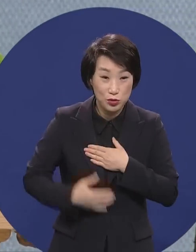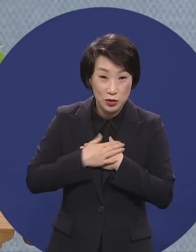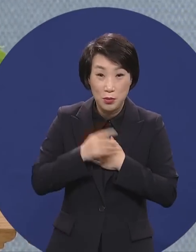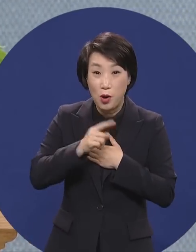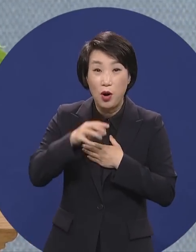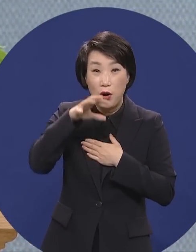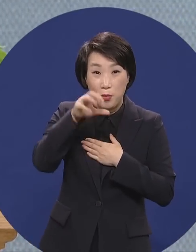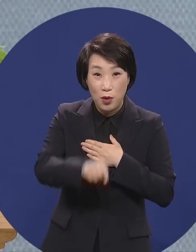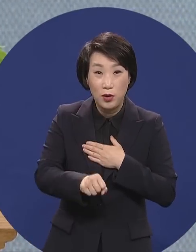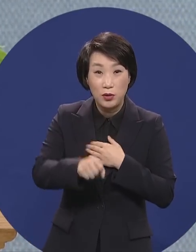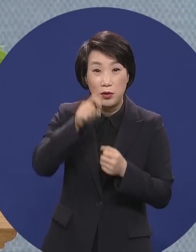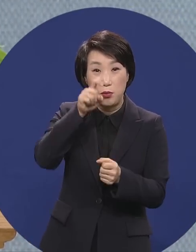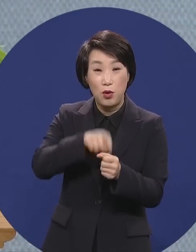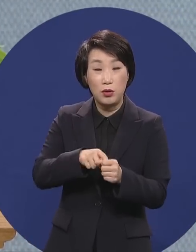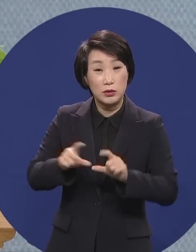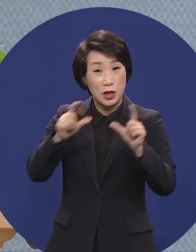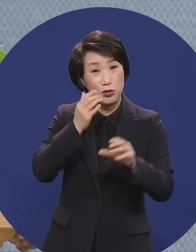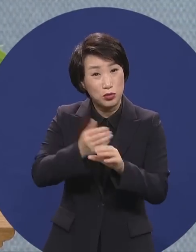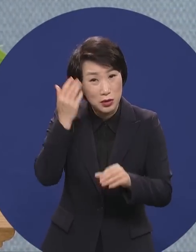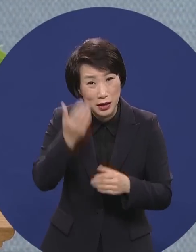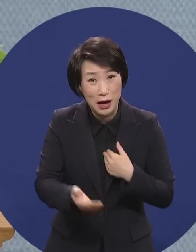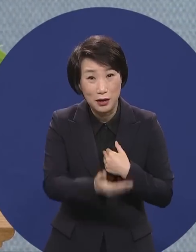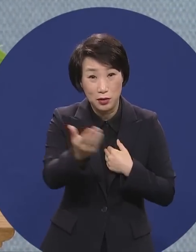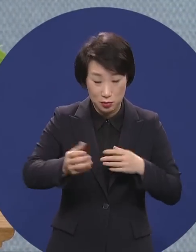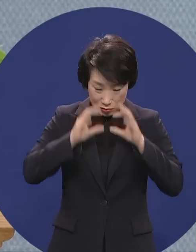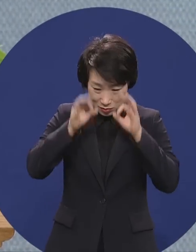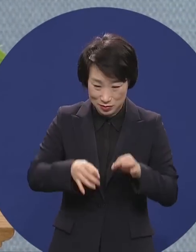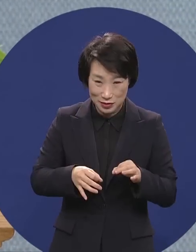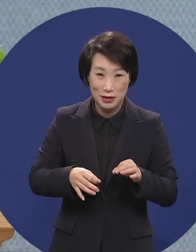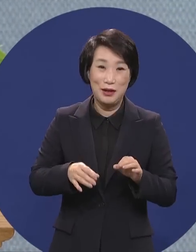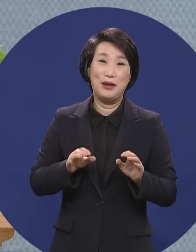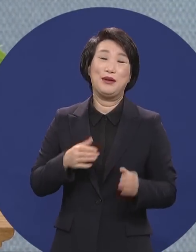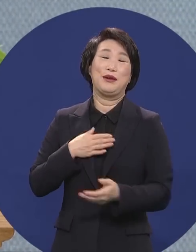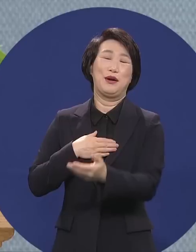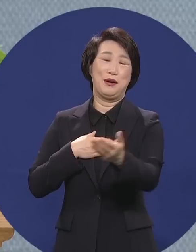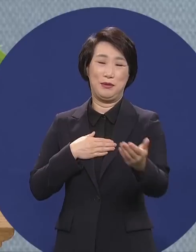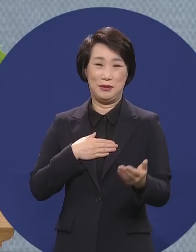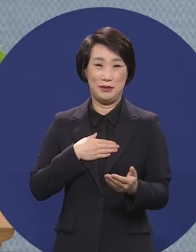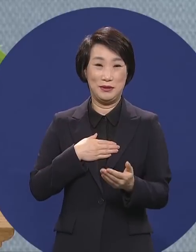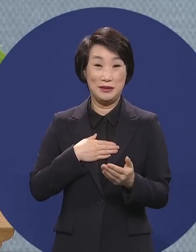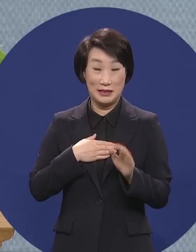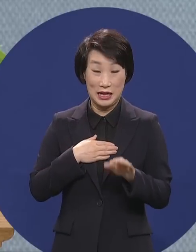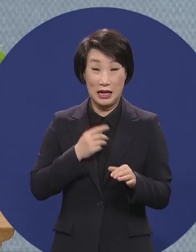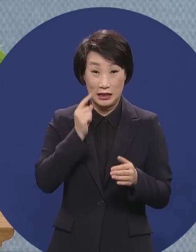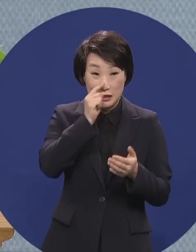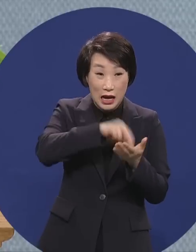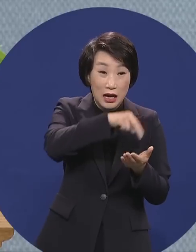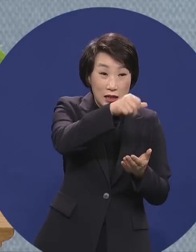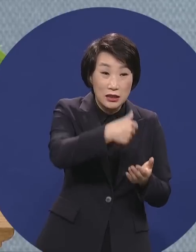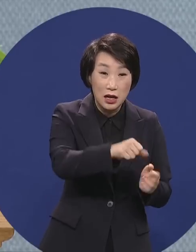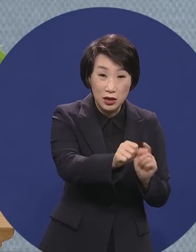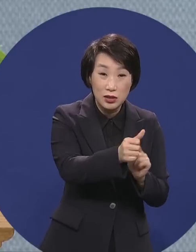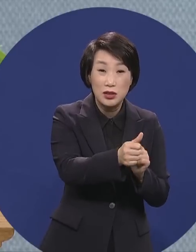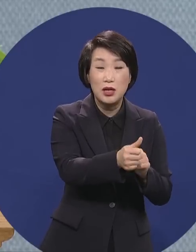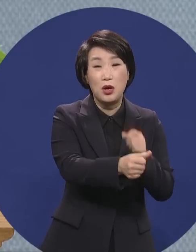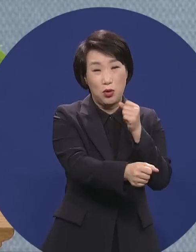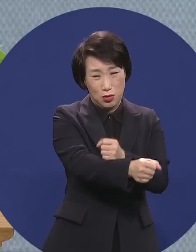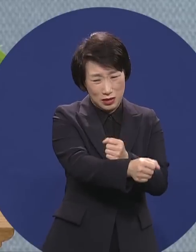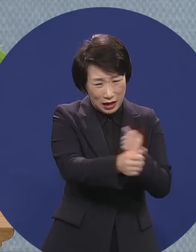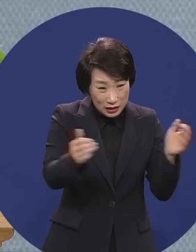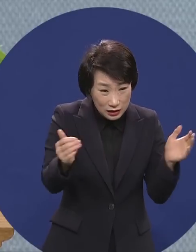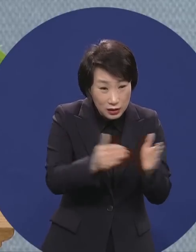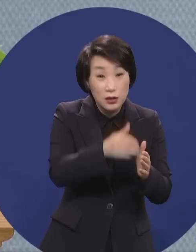위해서 살고 있는가 그 말이요. 여러분, 그 탕자의 고생과 방탕의